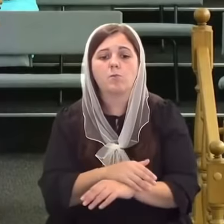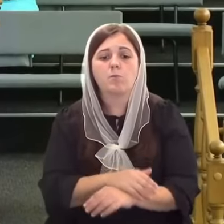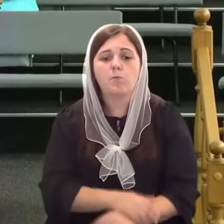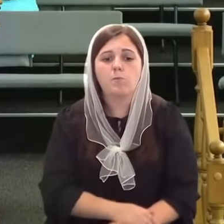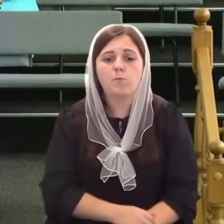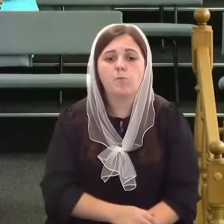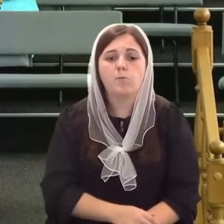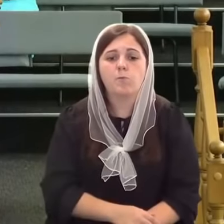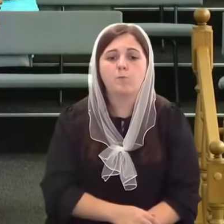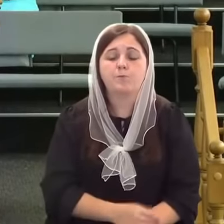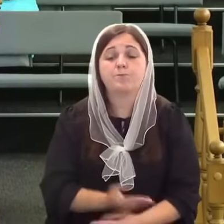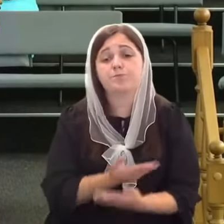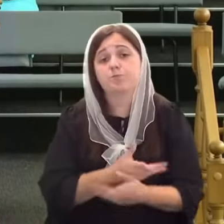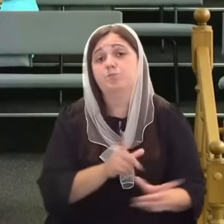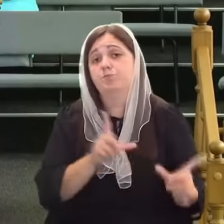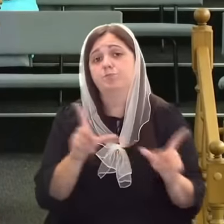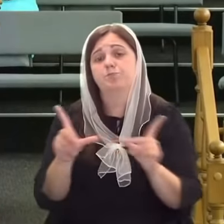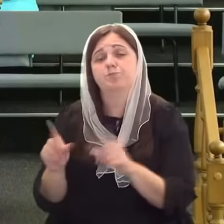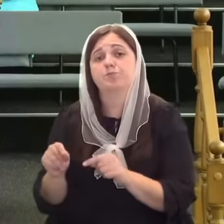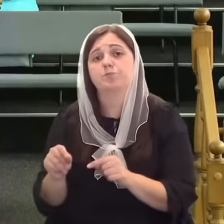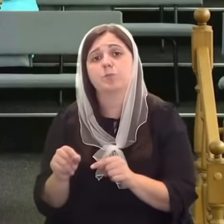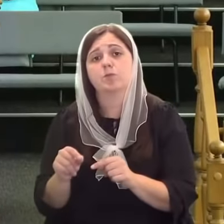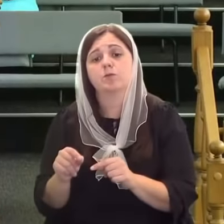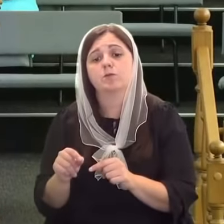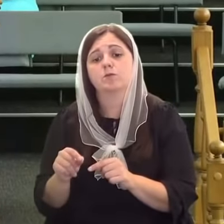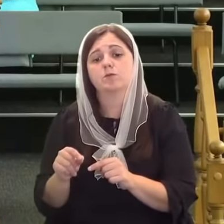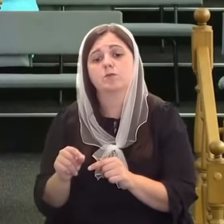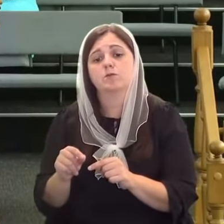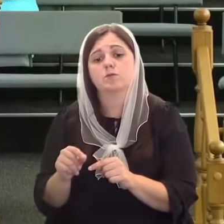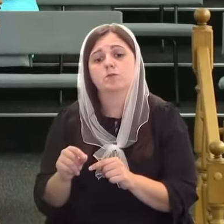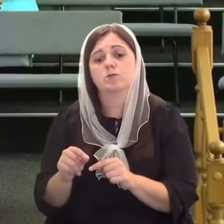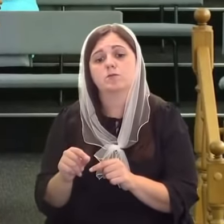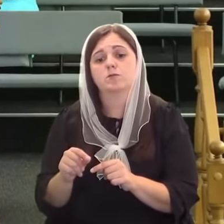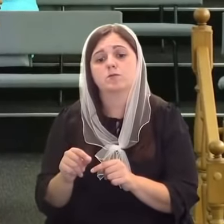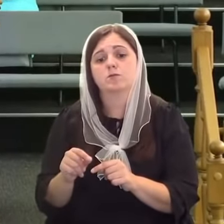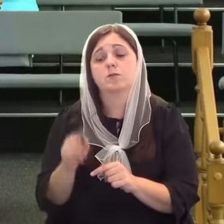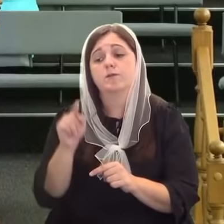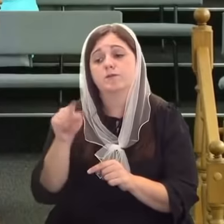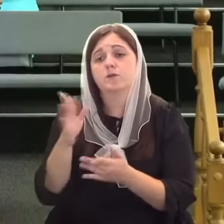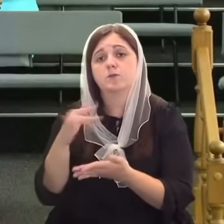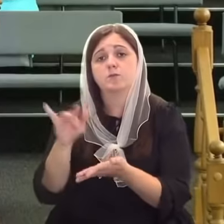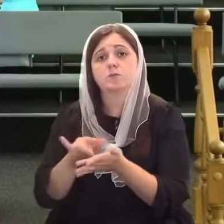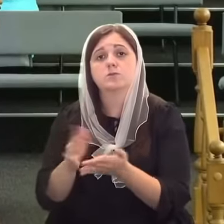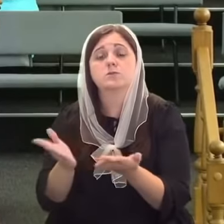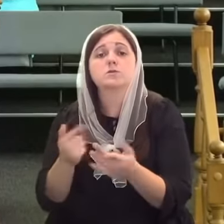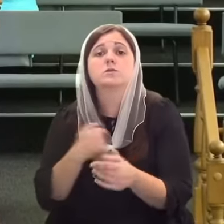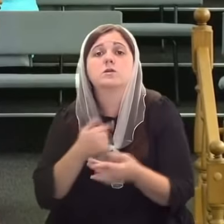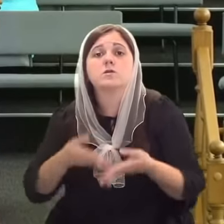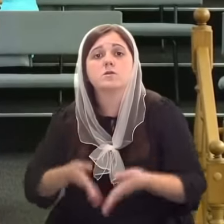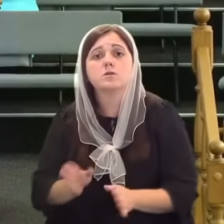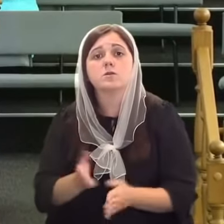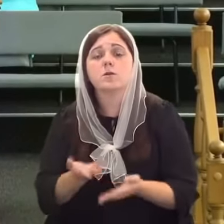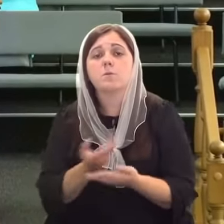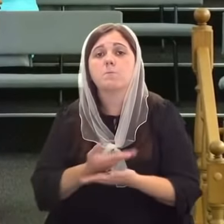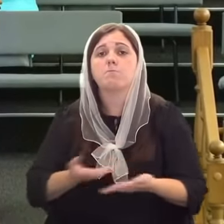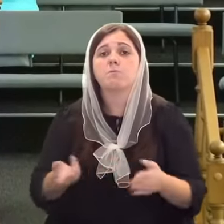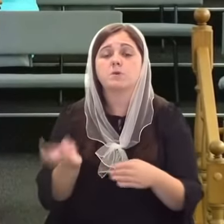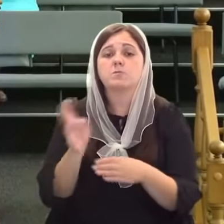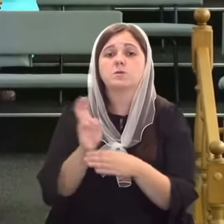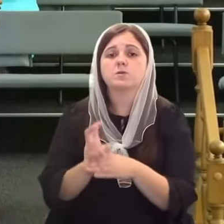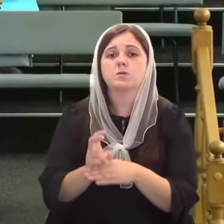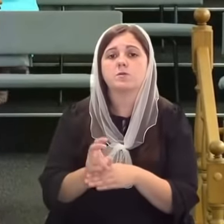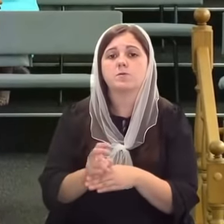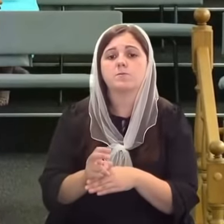в 2011 году туда, в город, где я родился. Мы приехали в